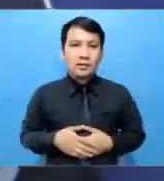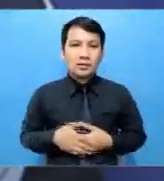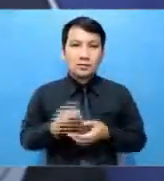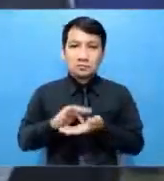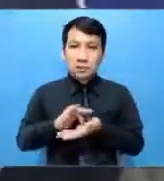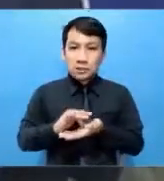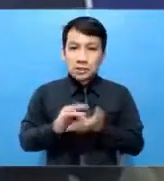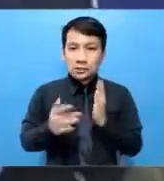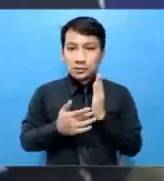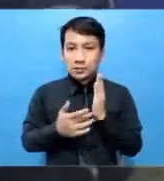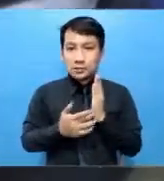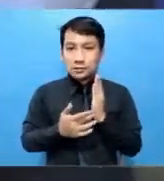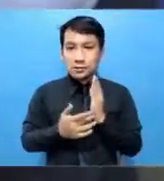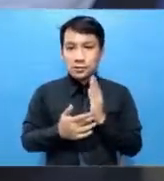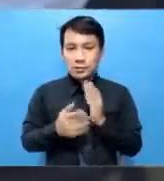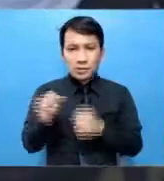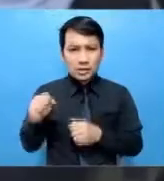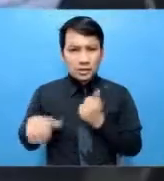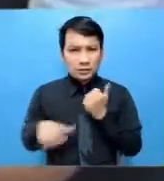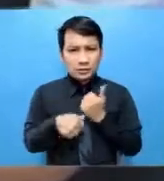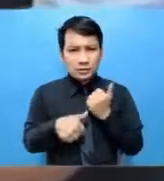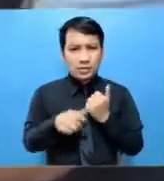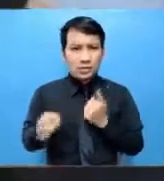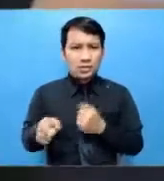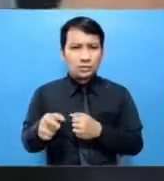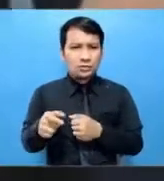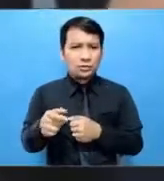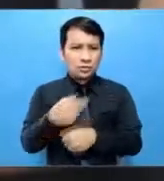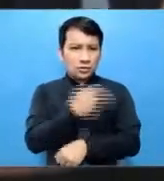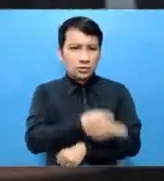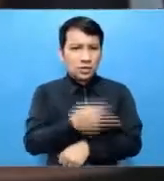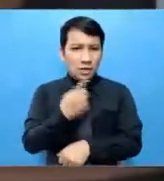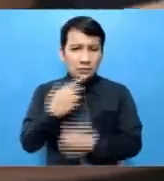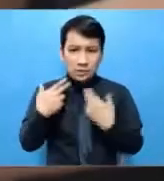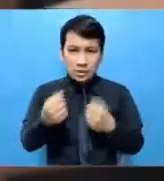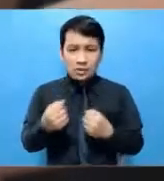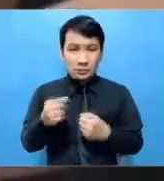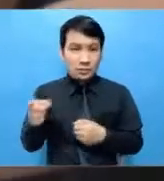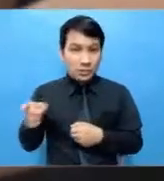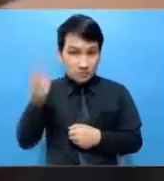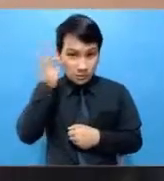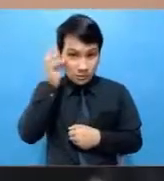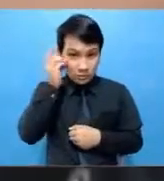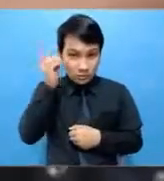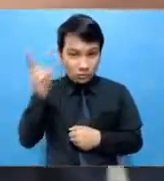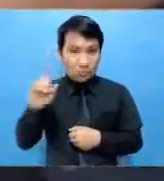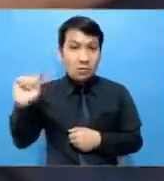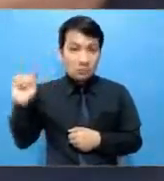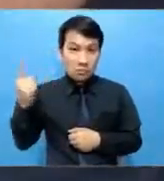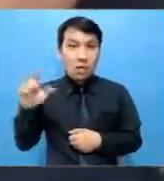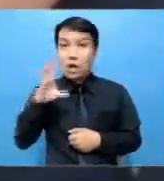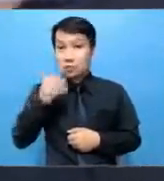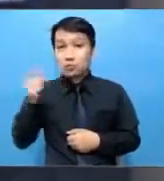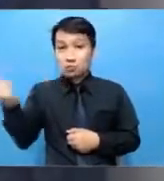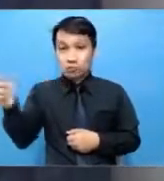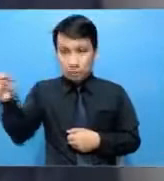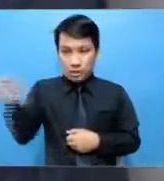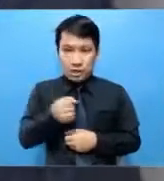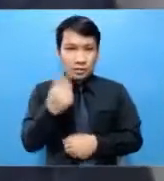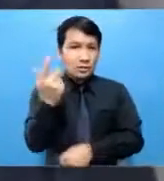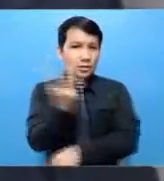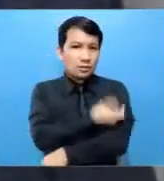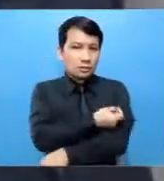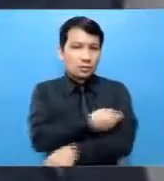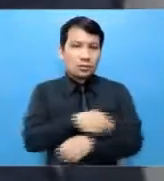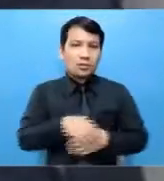at senior administrative assistant sa ospital. Si Health Secretary Francisco Duque pa nga ang nagturok sa kanya. Nung